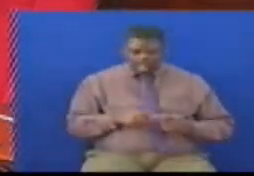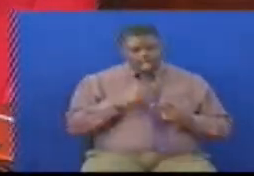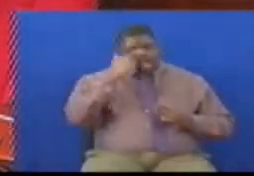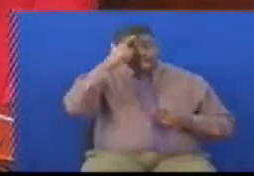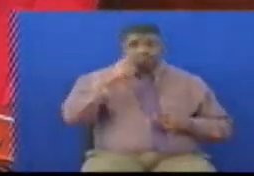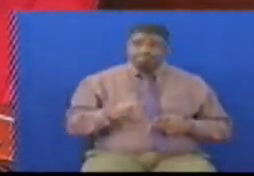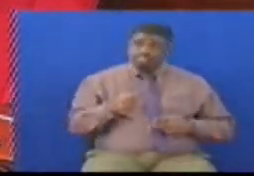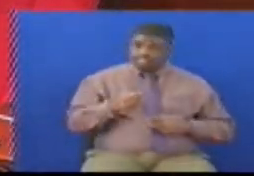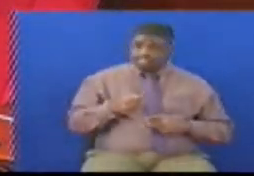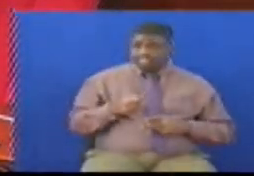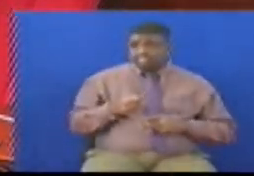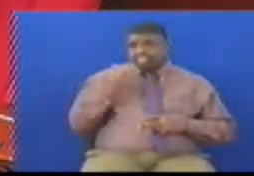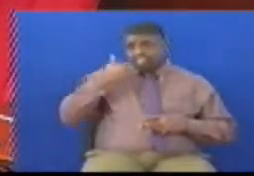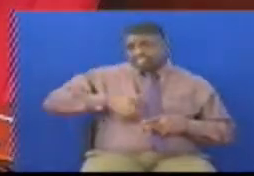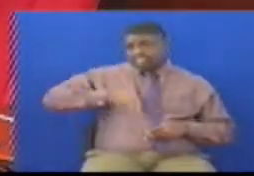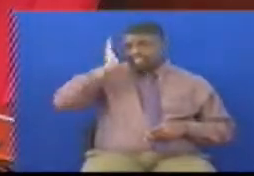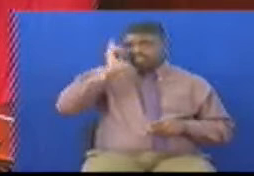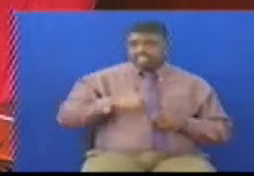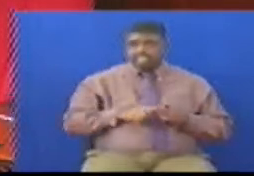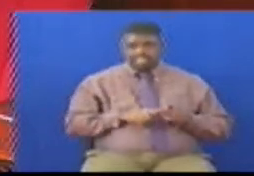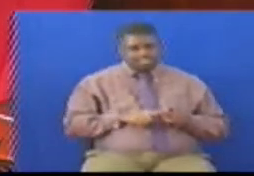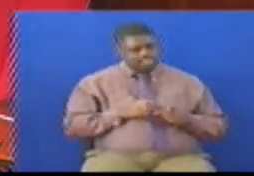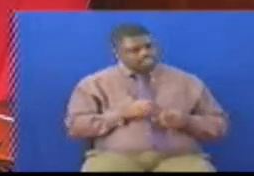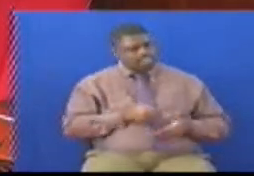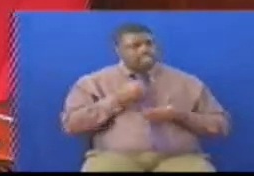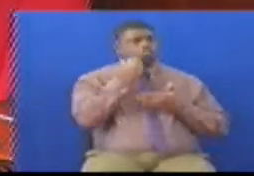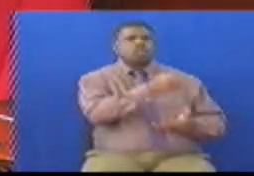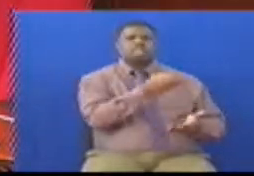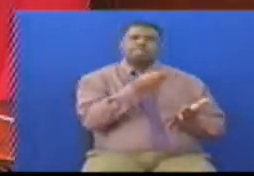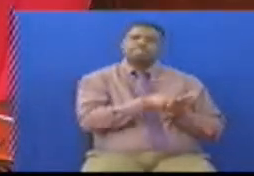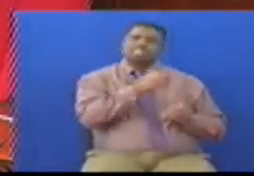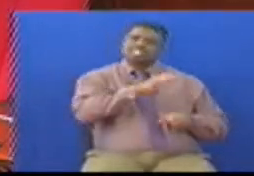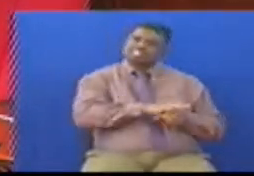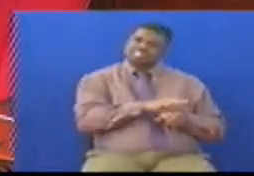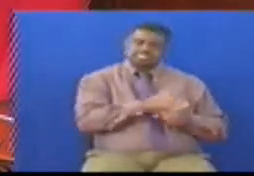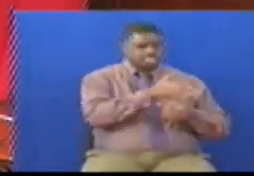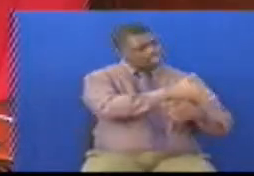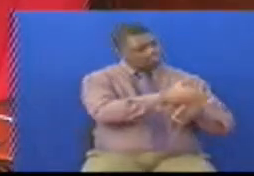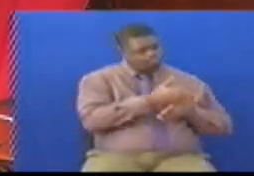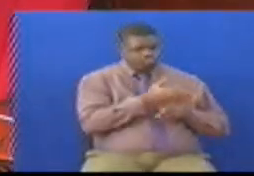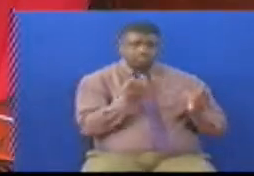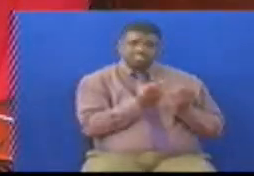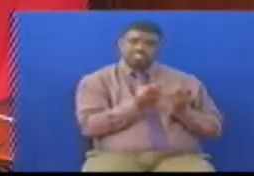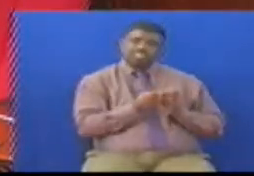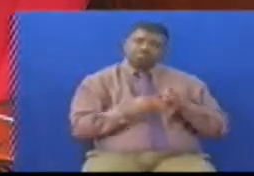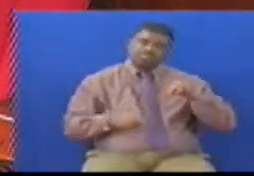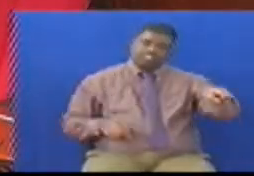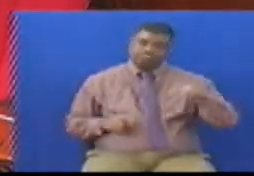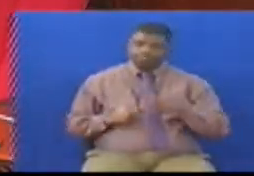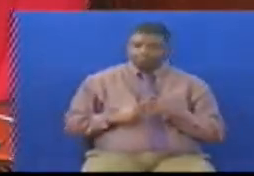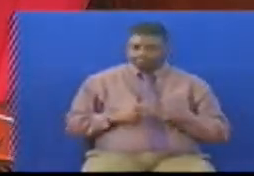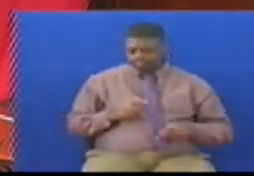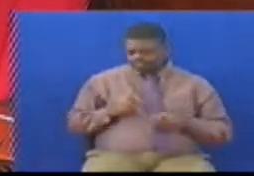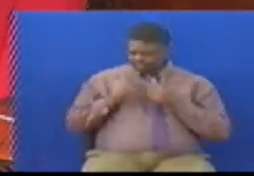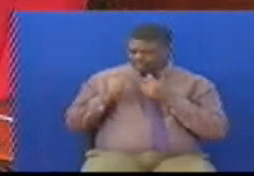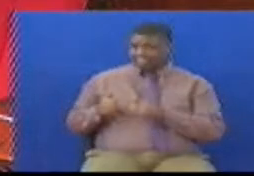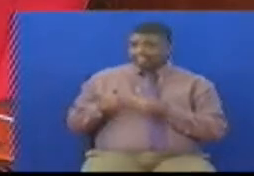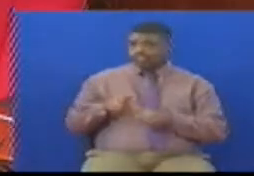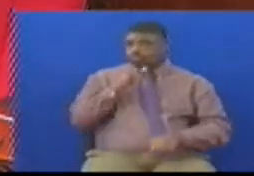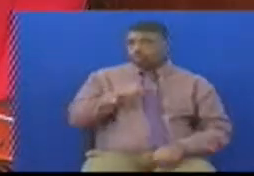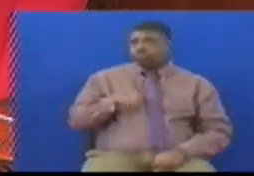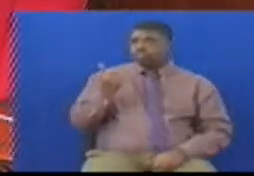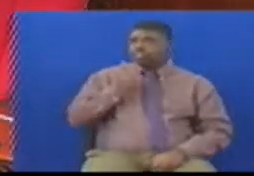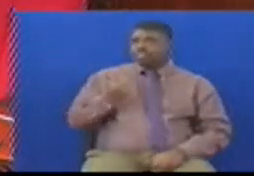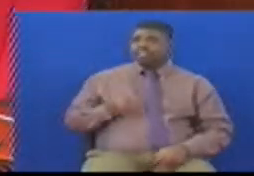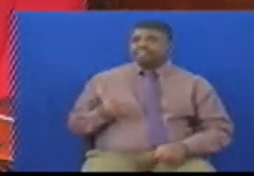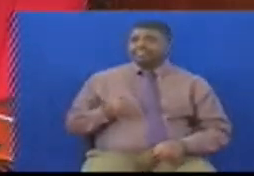tunaamini kabisa kwamba serikali inawekeza pesa nyingi sana kwenye makampuni kama haya. na ni matarajio wananchi wa Tanzania kwamba TTCL